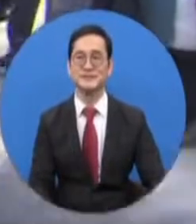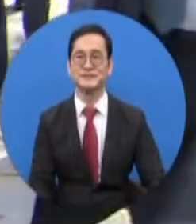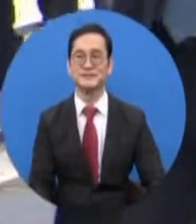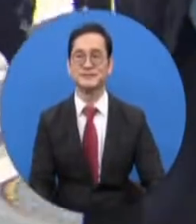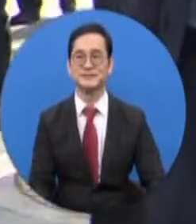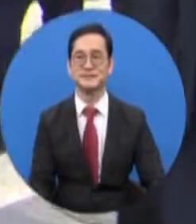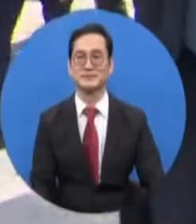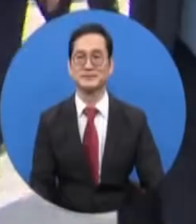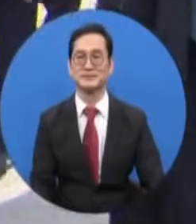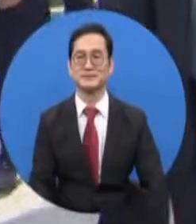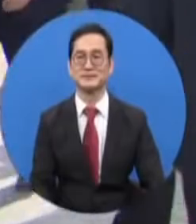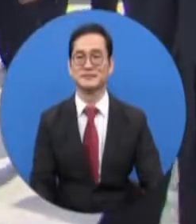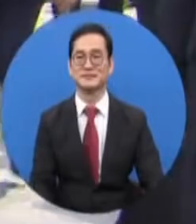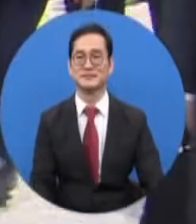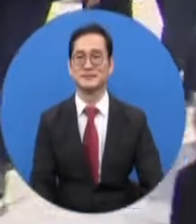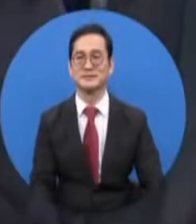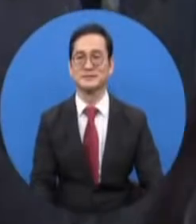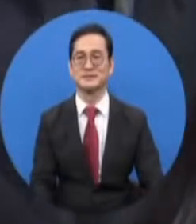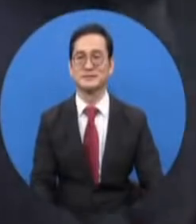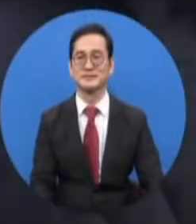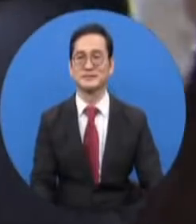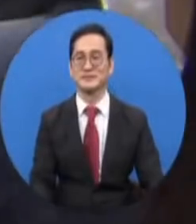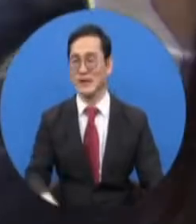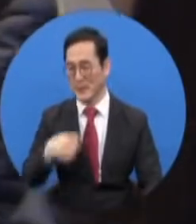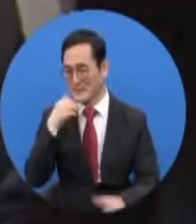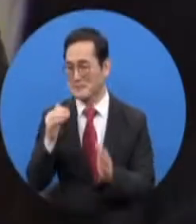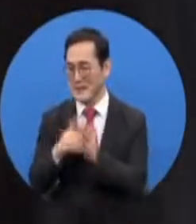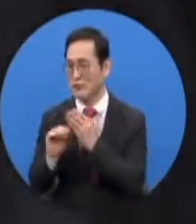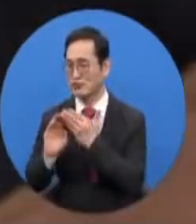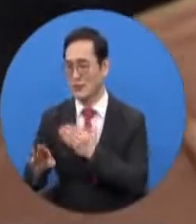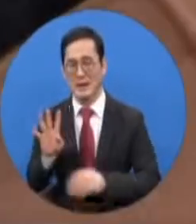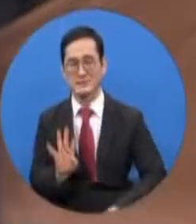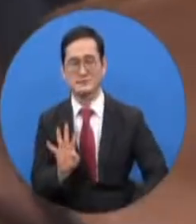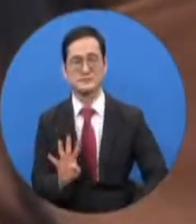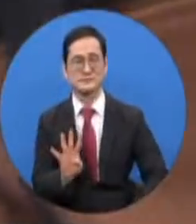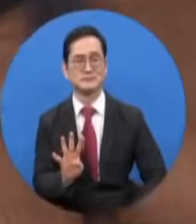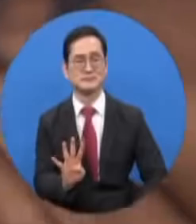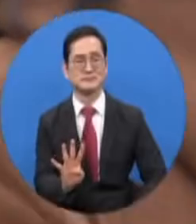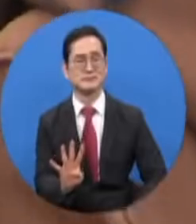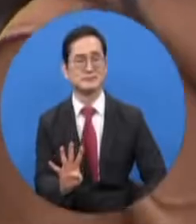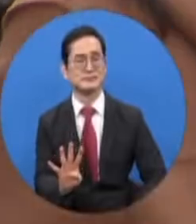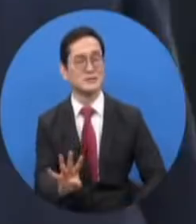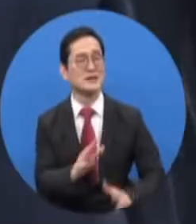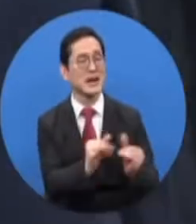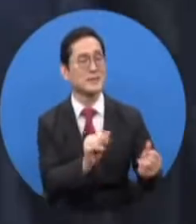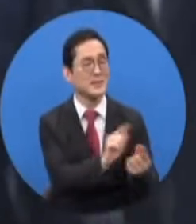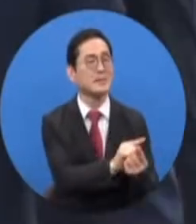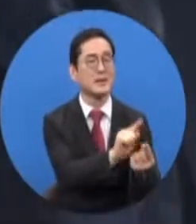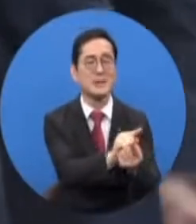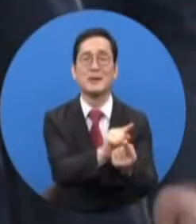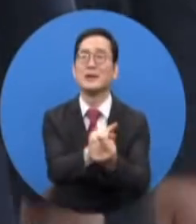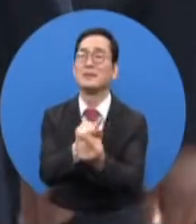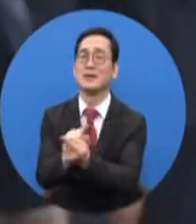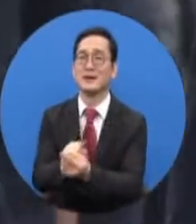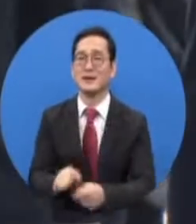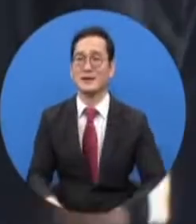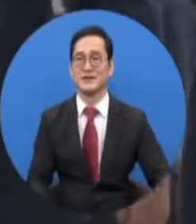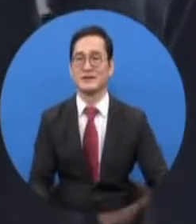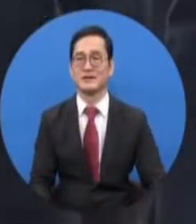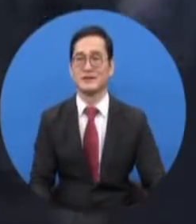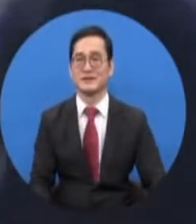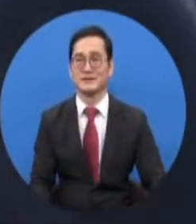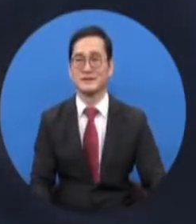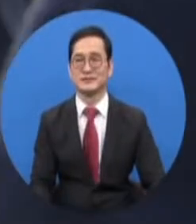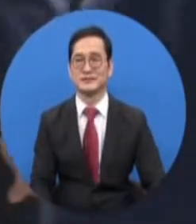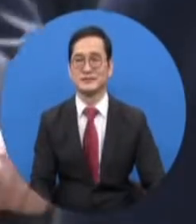이제 식사를 하고 나서도 거의 1km 가량을 이제 통일동에 걸으면서 시민들을 자연스럽게 만나는 그런 모습을 연출했죠. 제가 궁금한 게 있는데, 아마, 예.